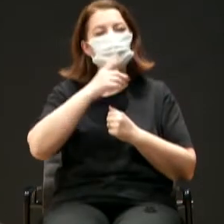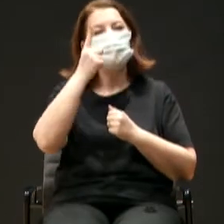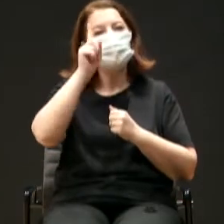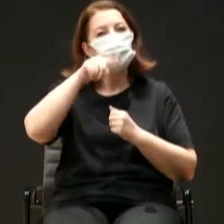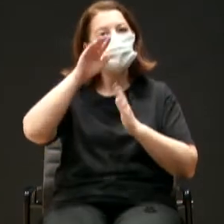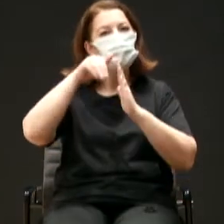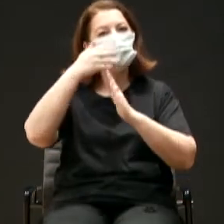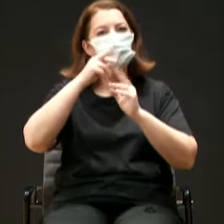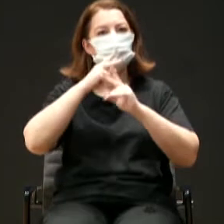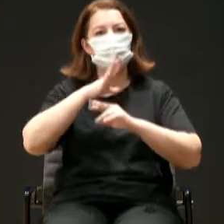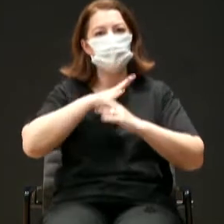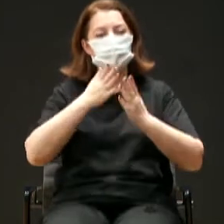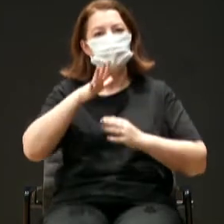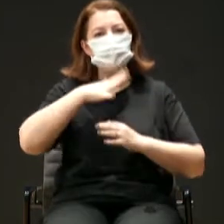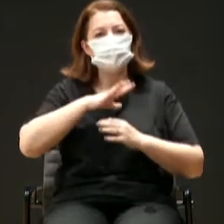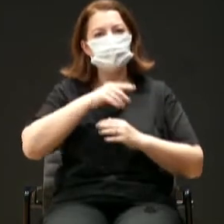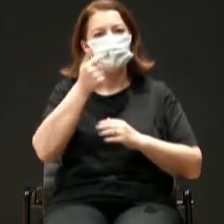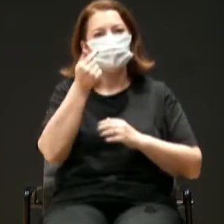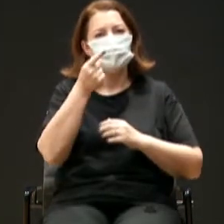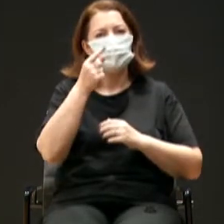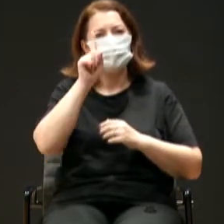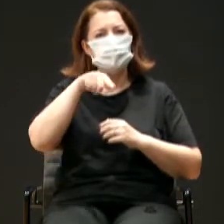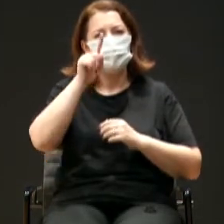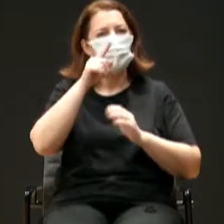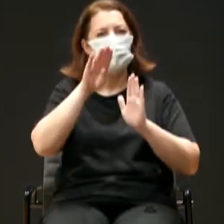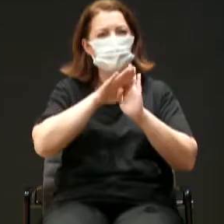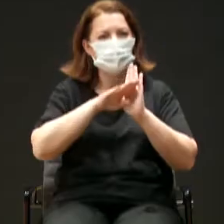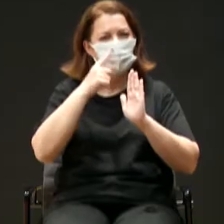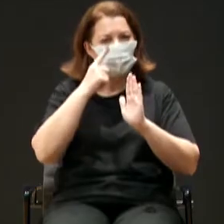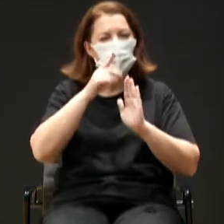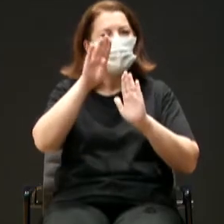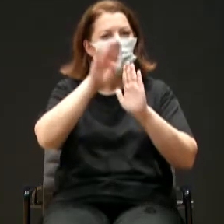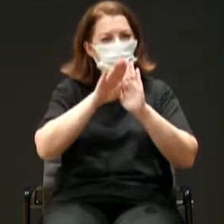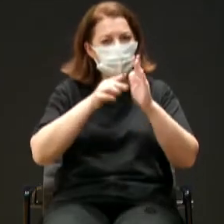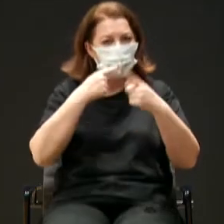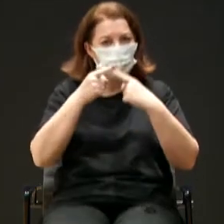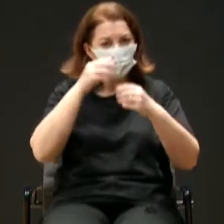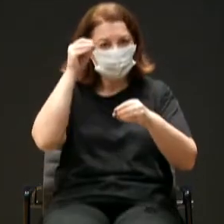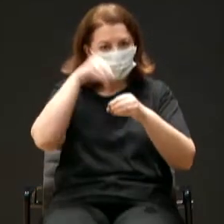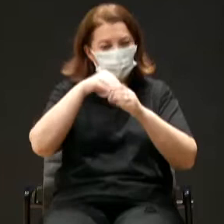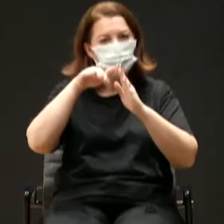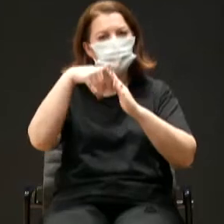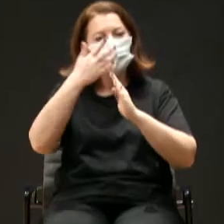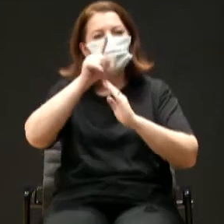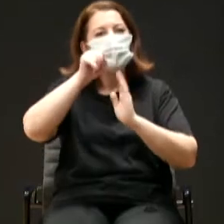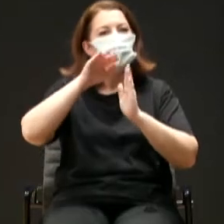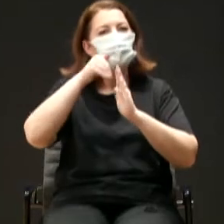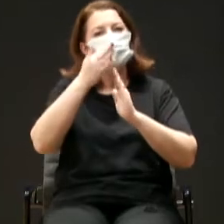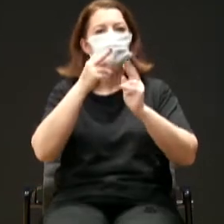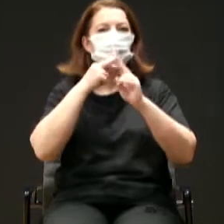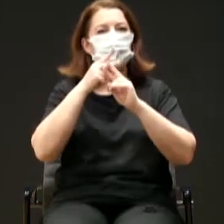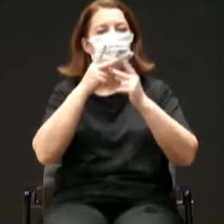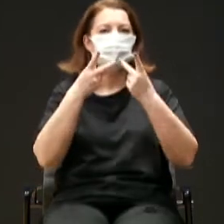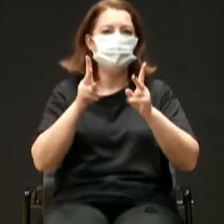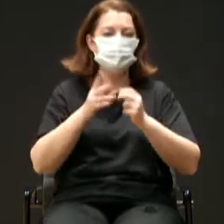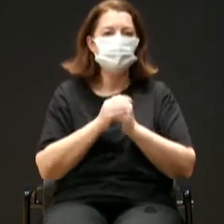Gündem dışılarını isterseniz zaten az gündem maddelerimiz. Gündem maddelerimizin tamamlanmasını takip geçelim. Ondan önce